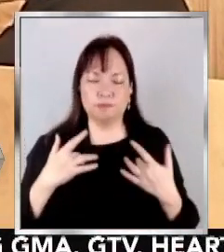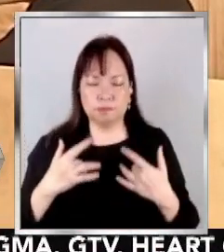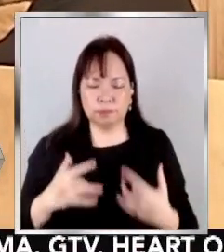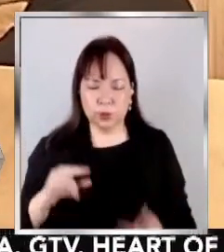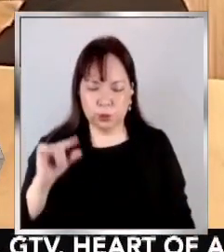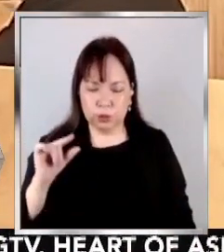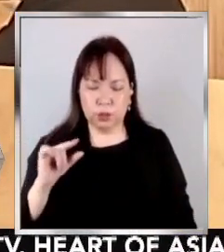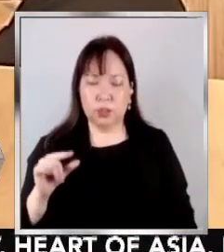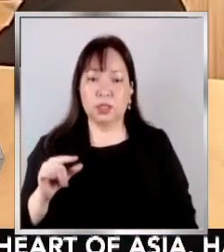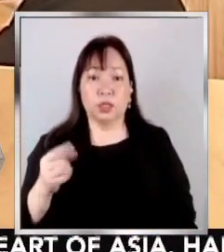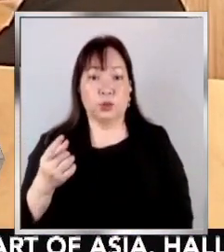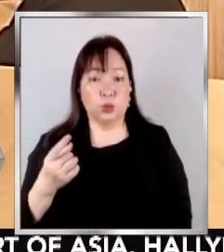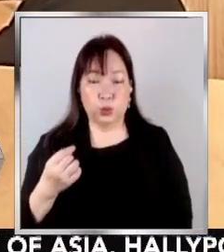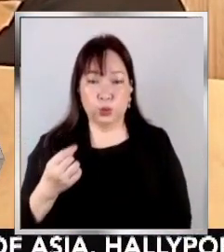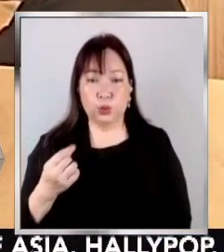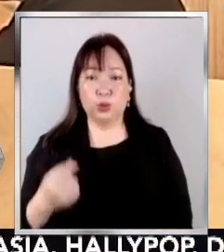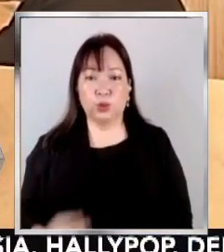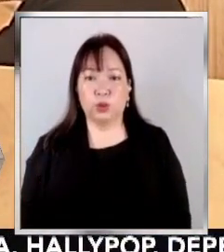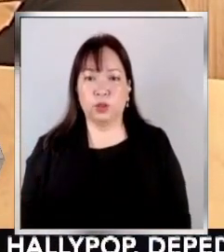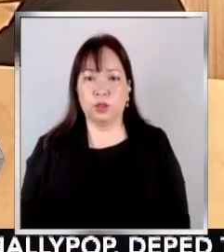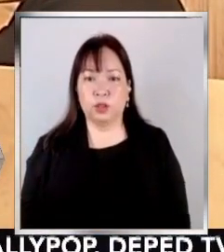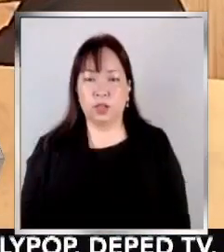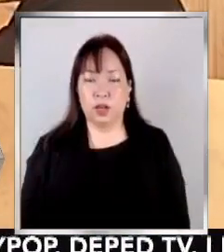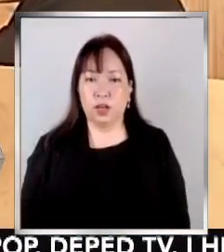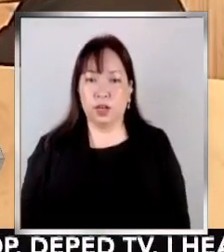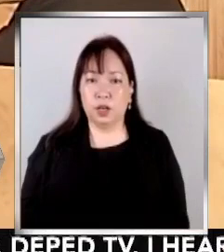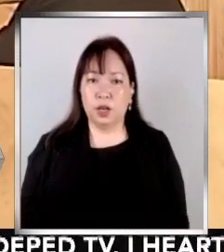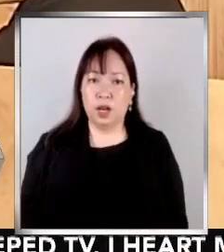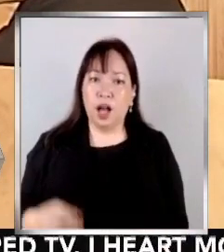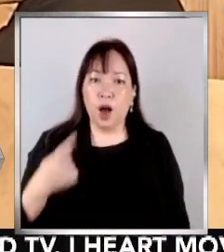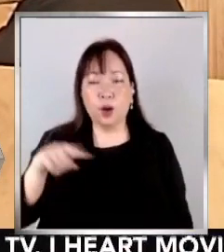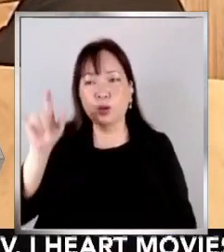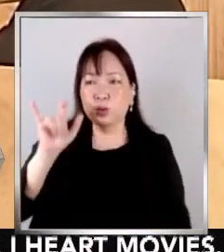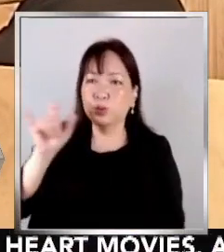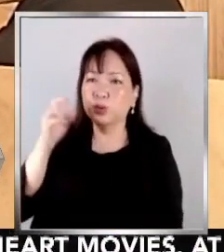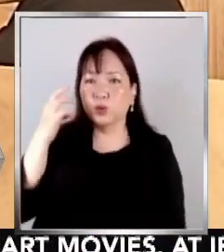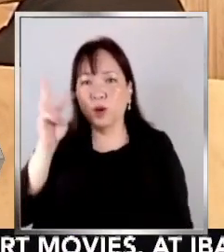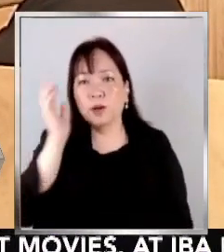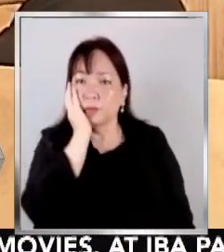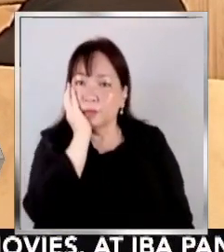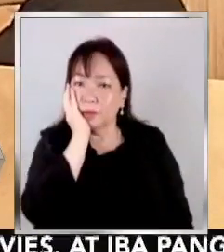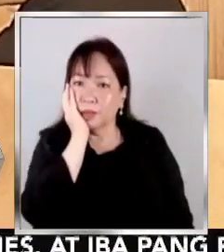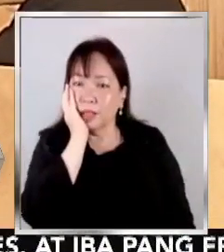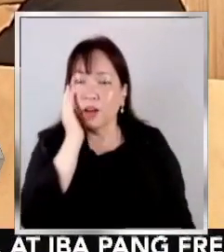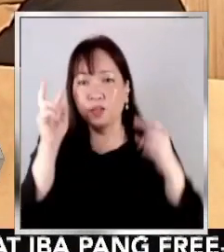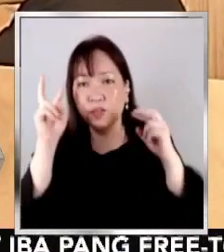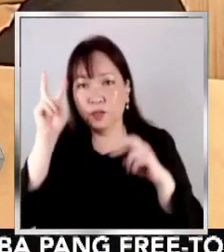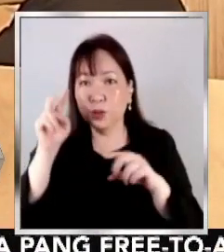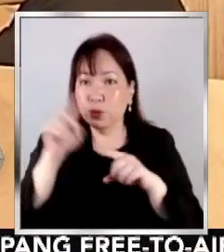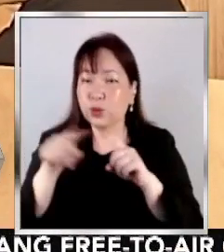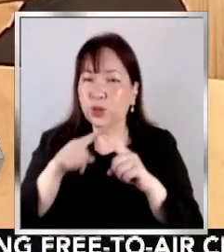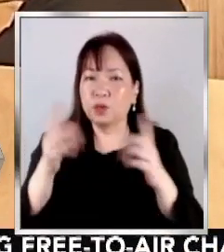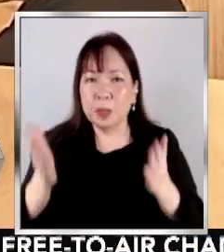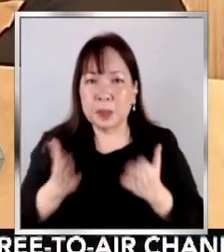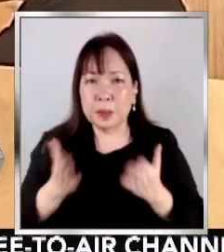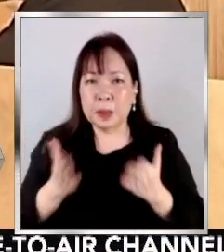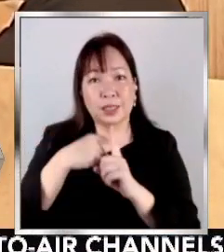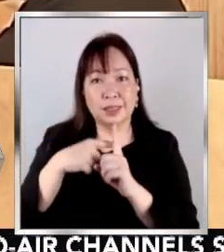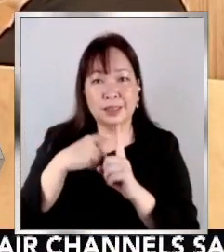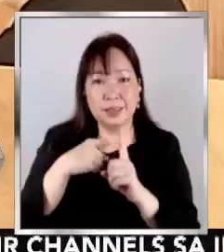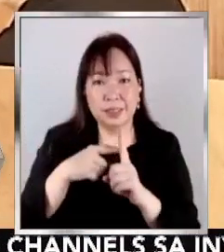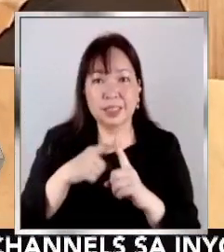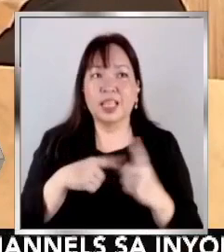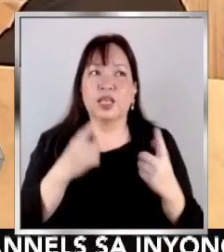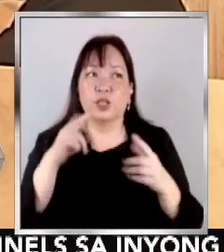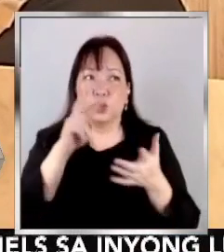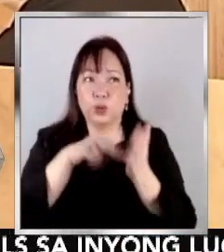ako, I will go to YouTube, tapos manood ako motivational videos, and then reading books, it